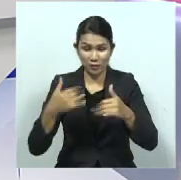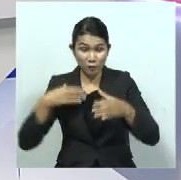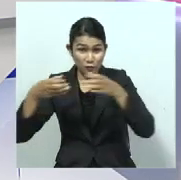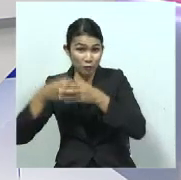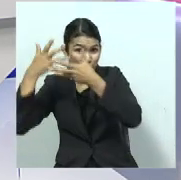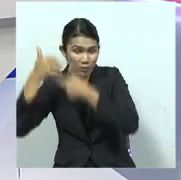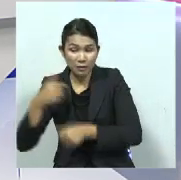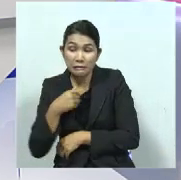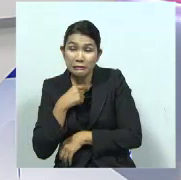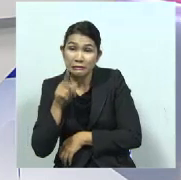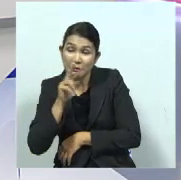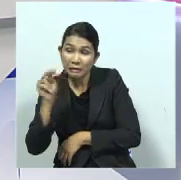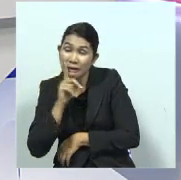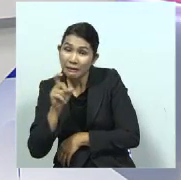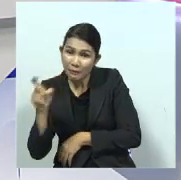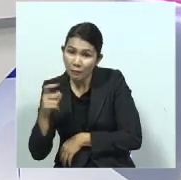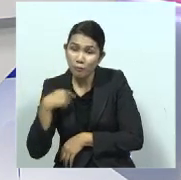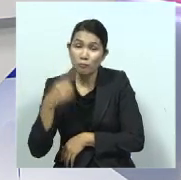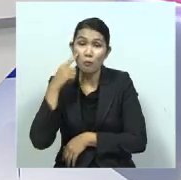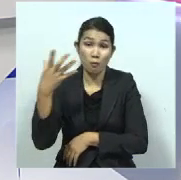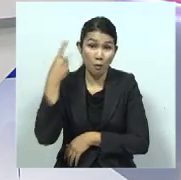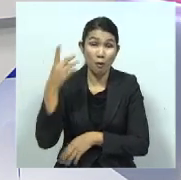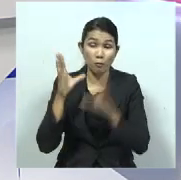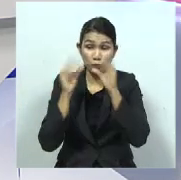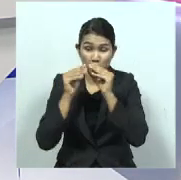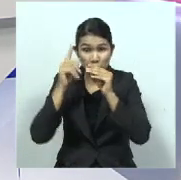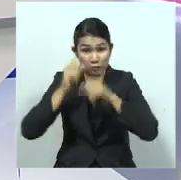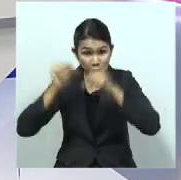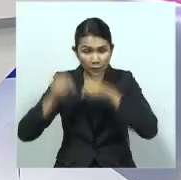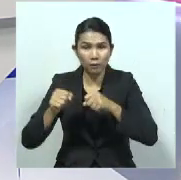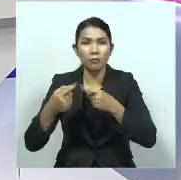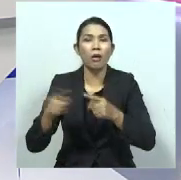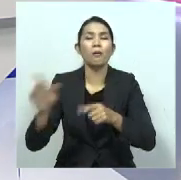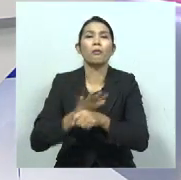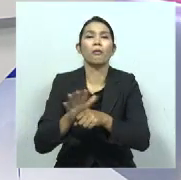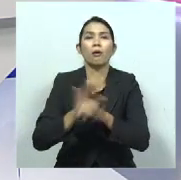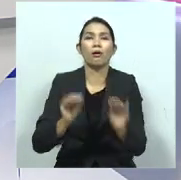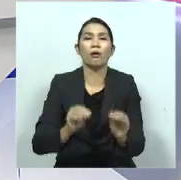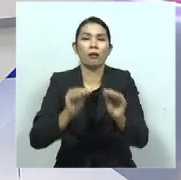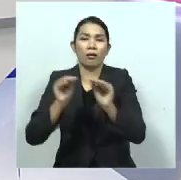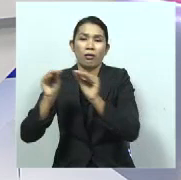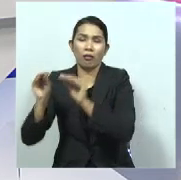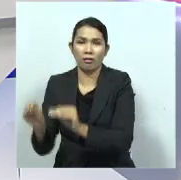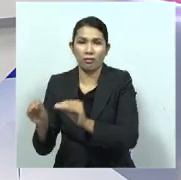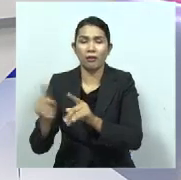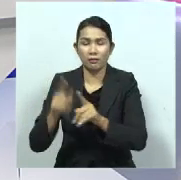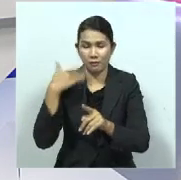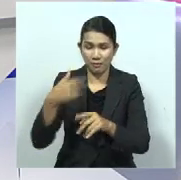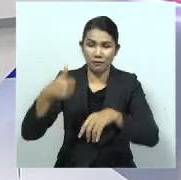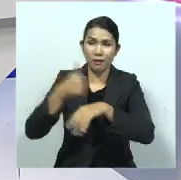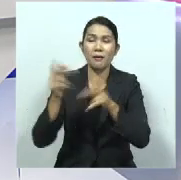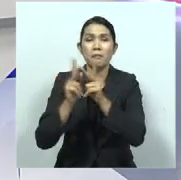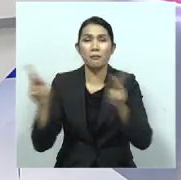นี่ยนัดข่าวแล้วว่าเมื่อวานนี้มีการประชุมและจะมีมติพรรคออกมาแต่ปรากฏว่าเลื่อนการประชุมนะครับคณะกรรมการบริหารพรรคร่วมกับส.ส.